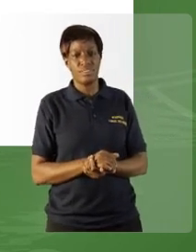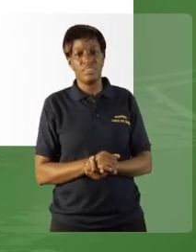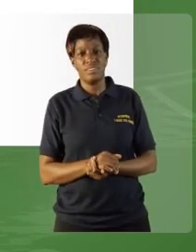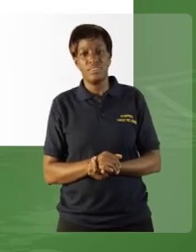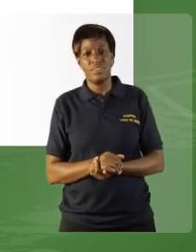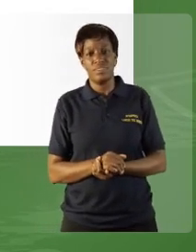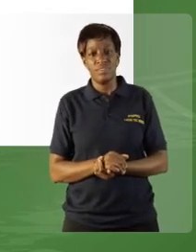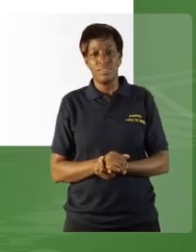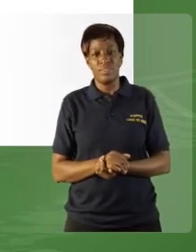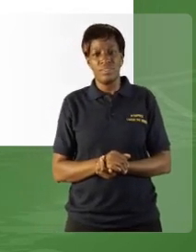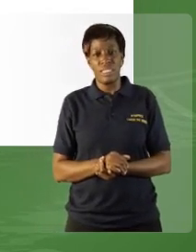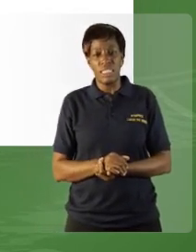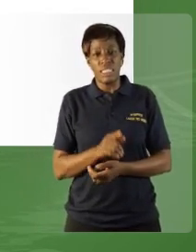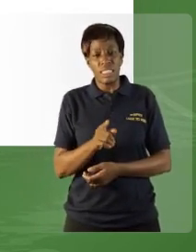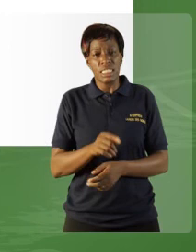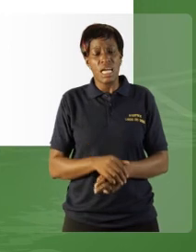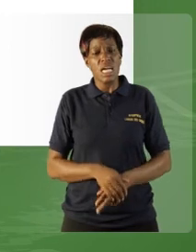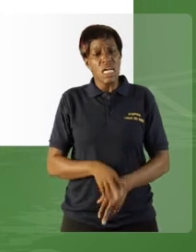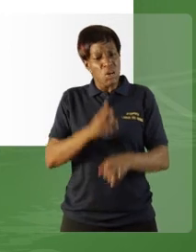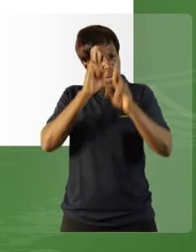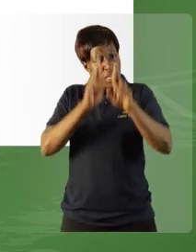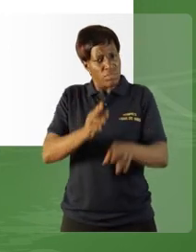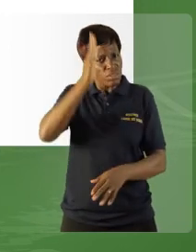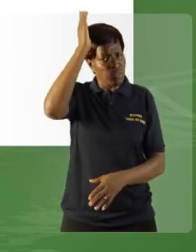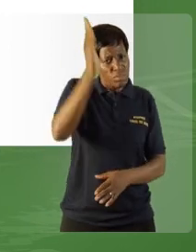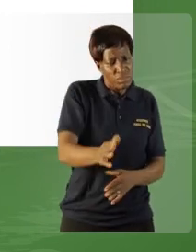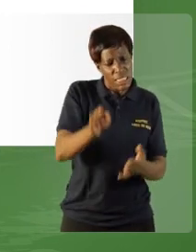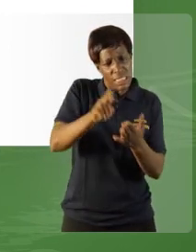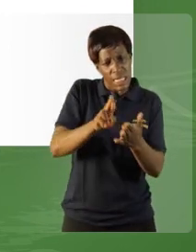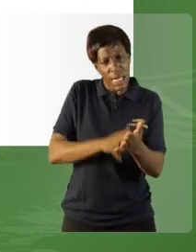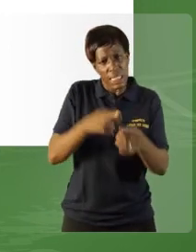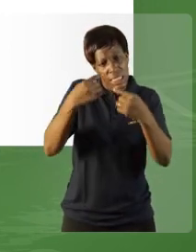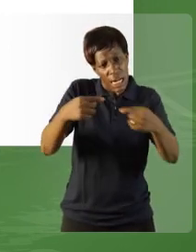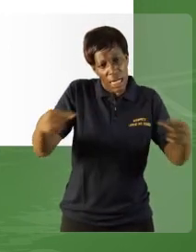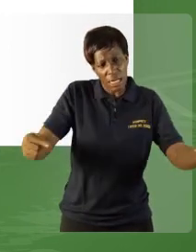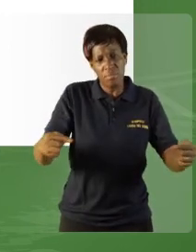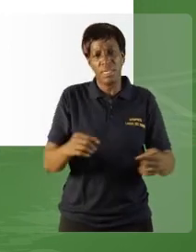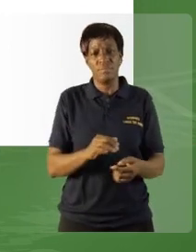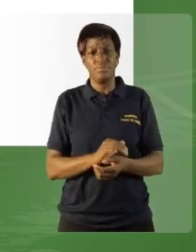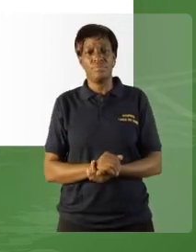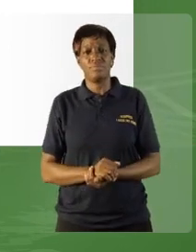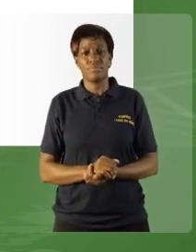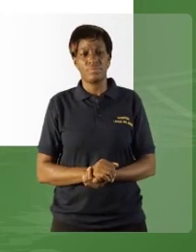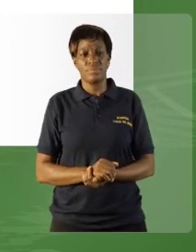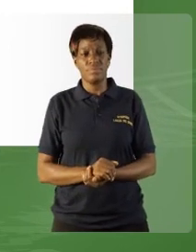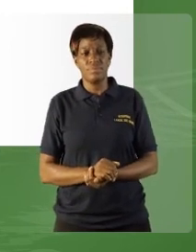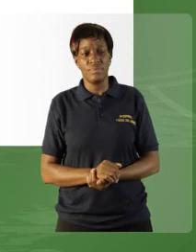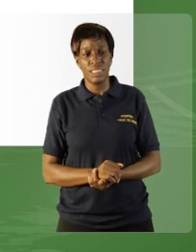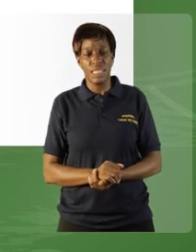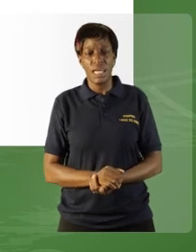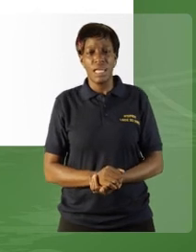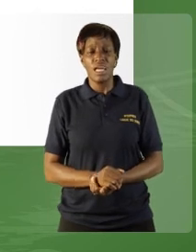Ensuite, le respect scrupuleux des règles de la grammaire et de la syntaxe. Et enfin,